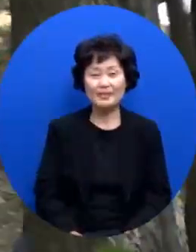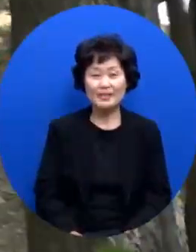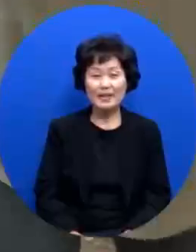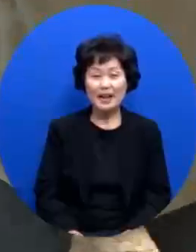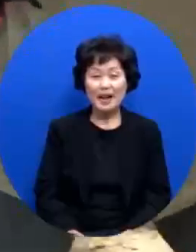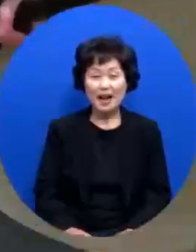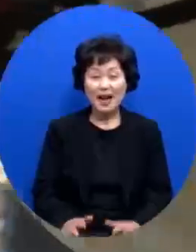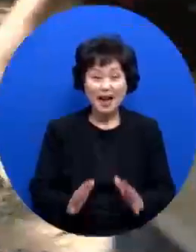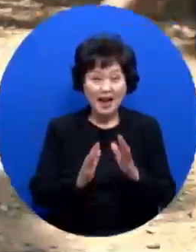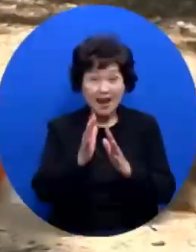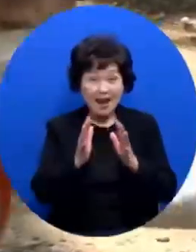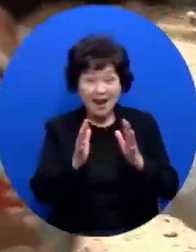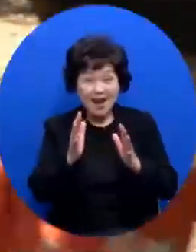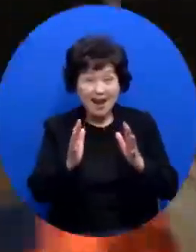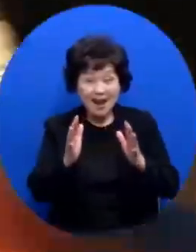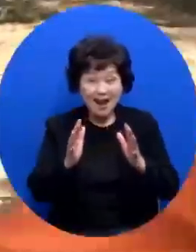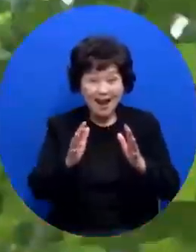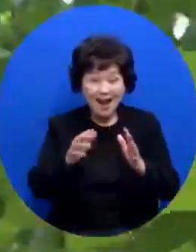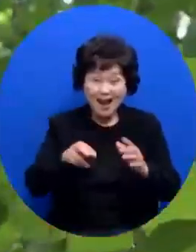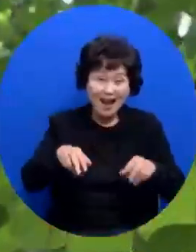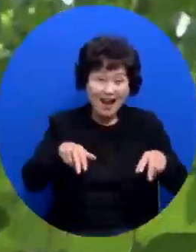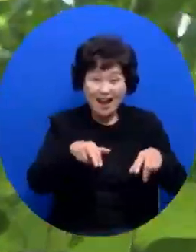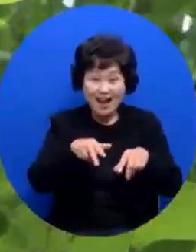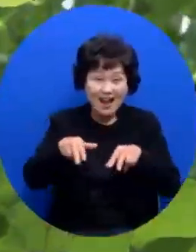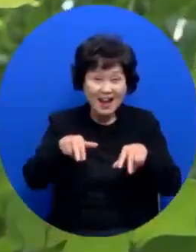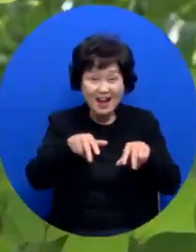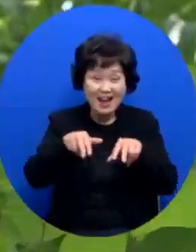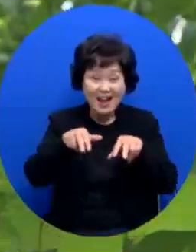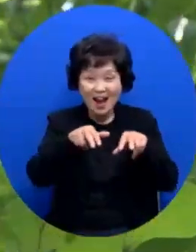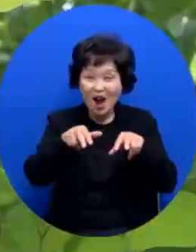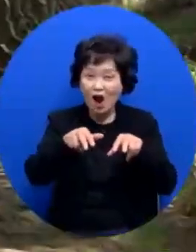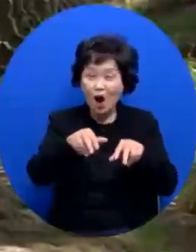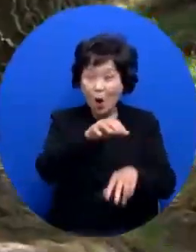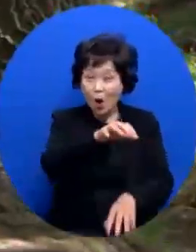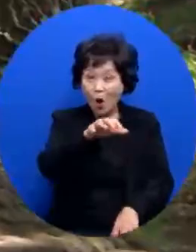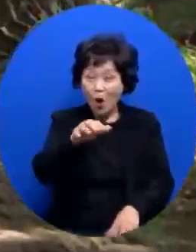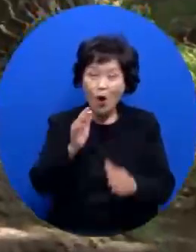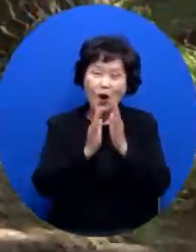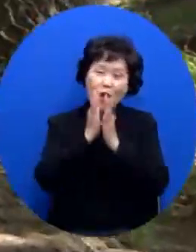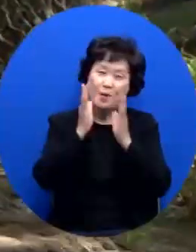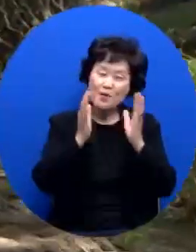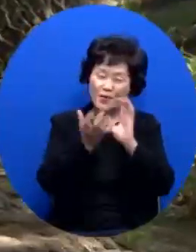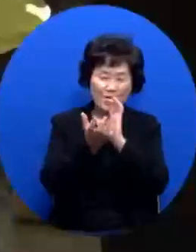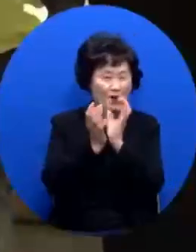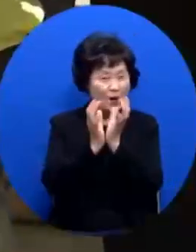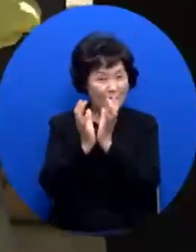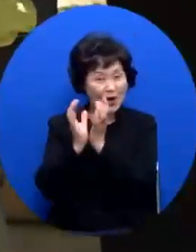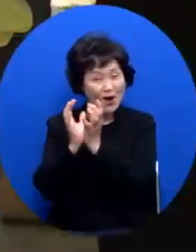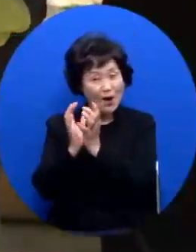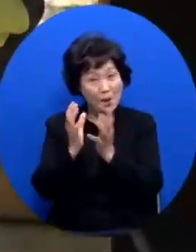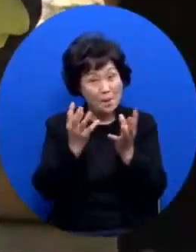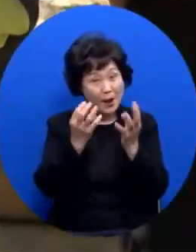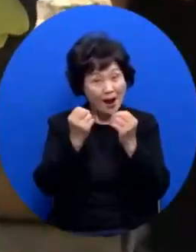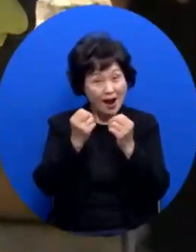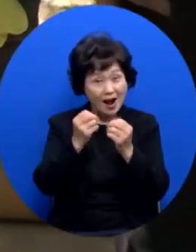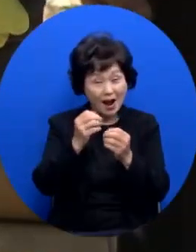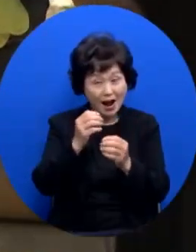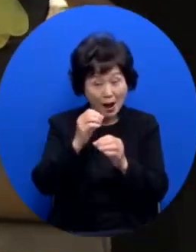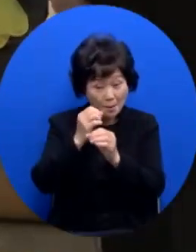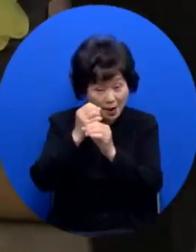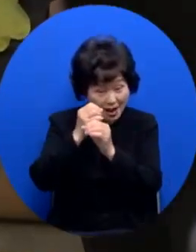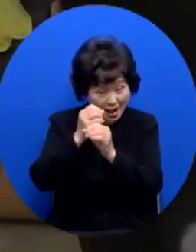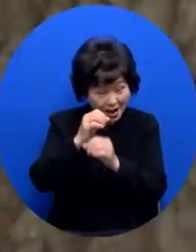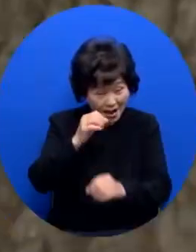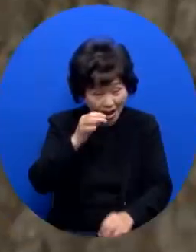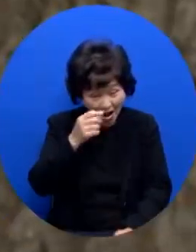야트막한 숲속길을 씩씩하게 오르내립니다. 곳곳에 싱그러운 풀과 꽃잎이 가득합니다. 돋보기로 이파리를